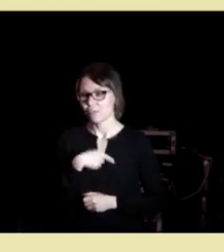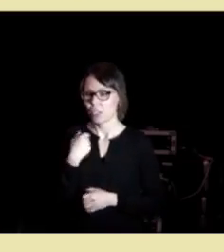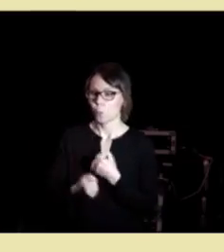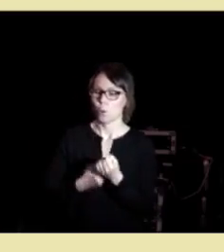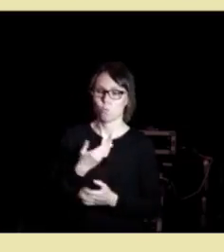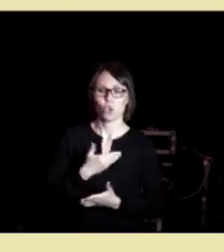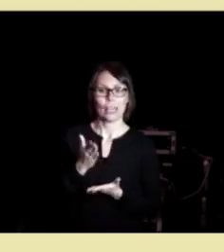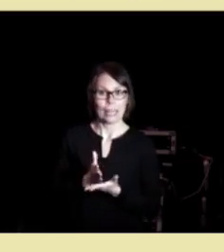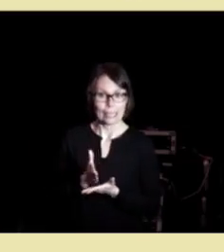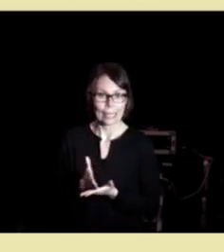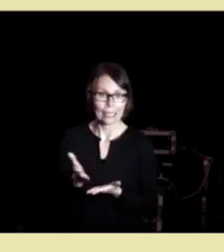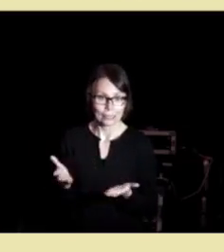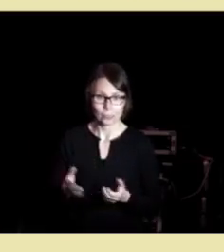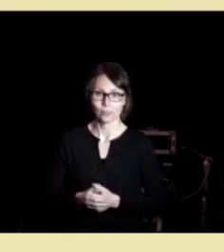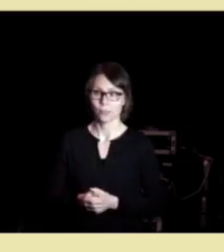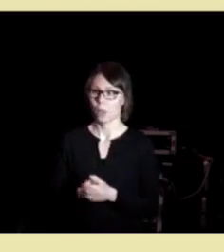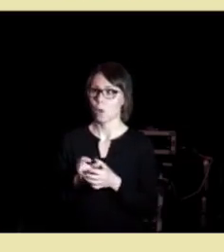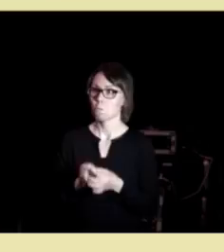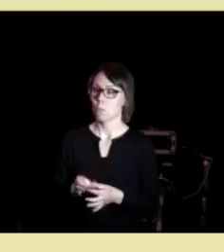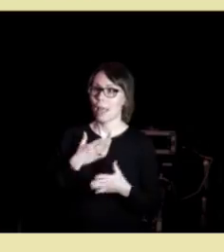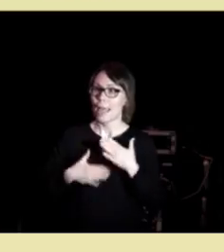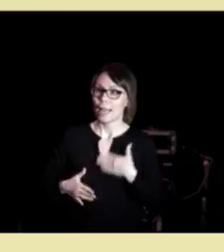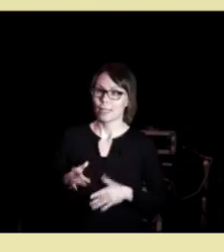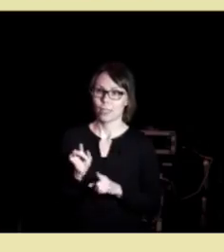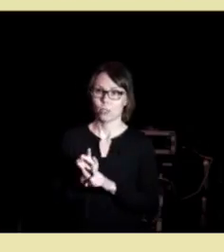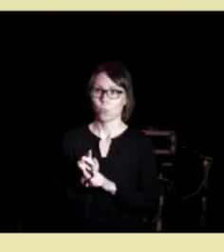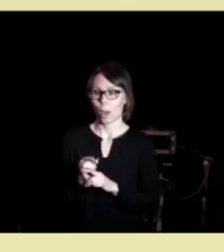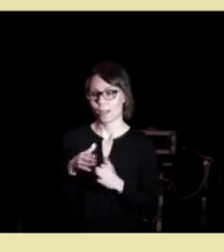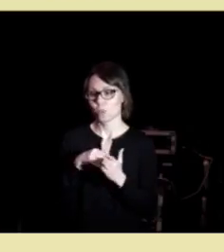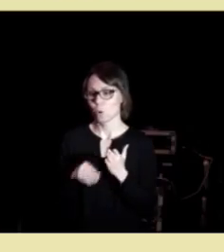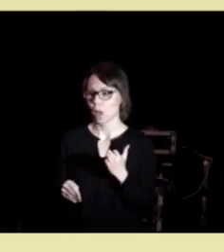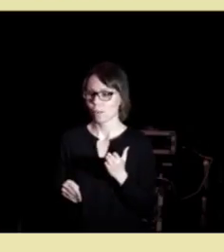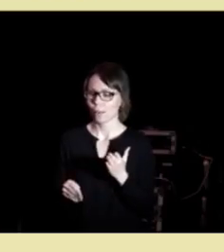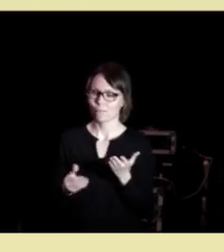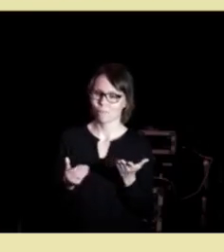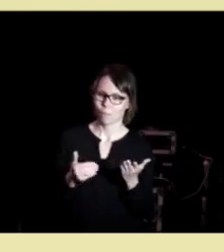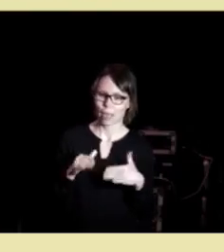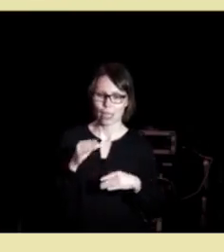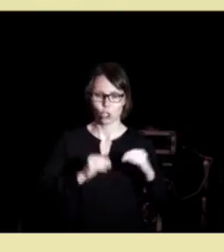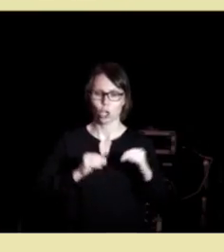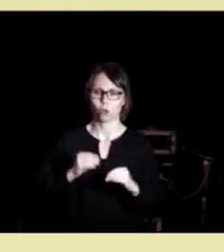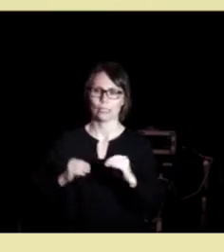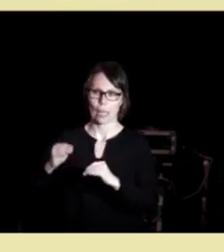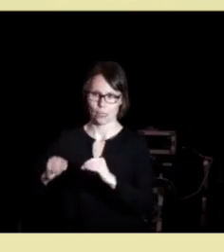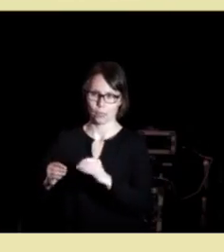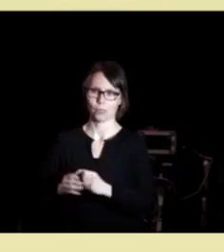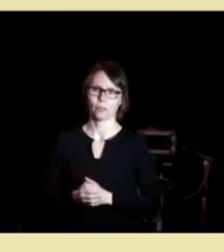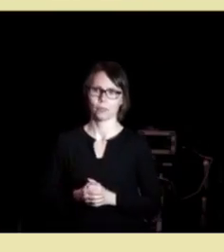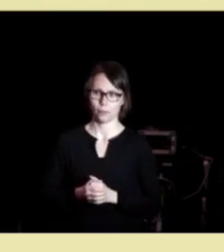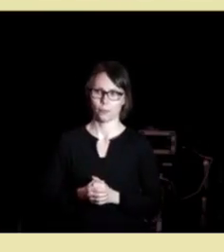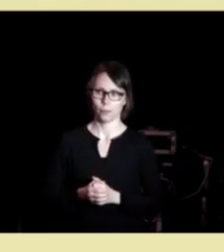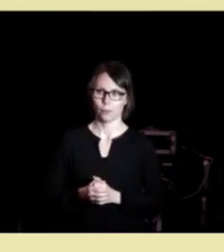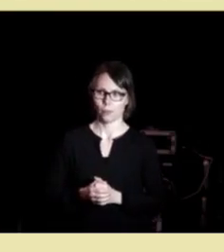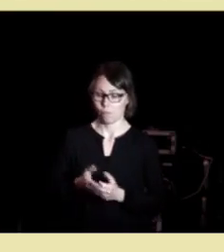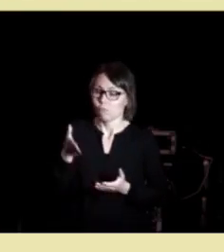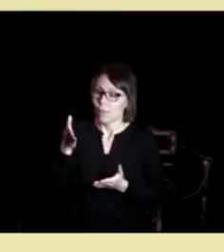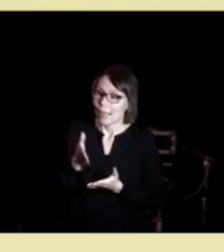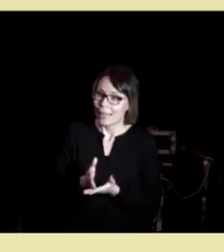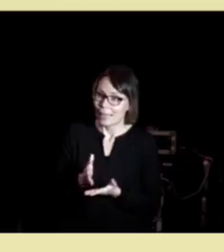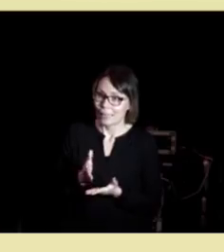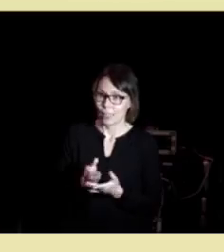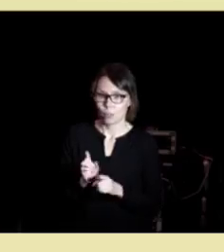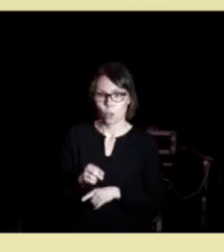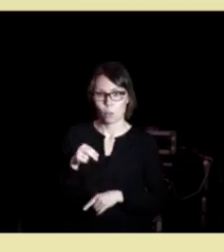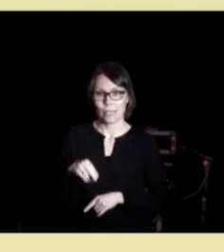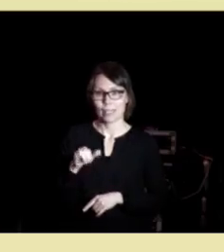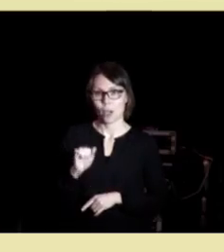rett. Innenfor helse så er resultatene mer nyanserte. Og det er riktig, som